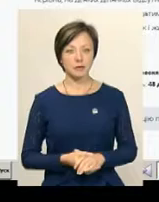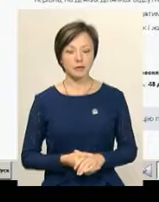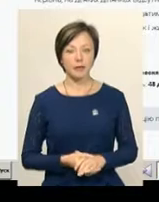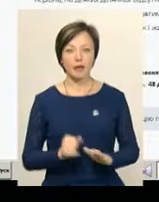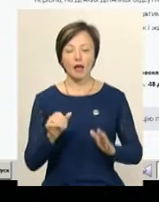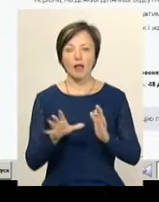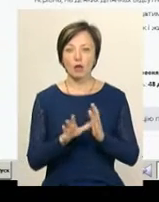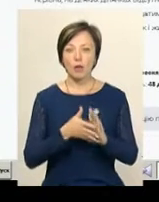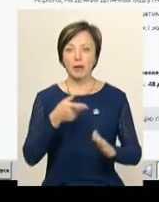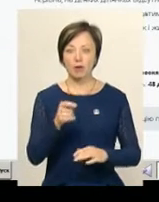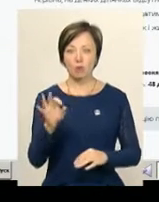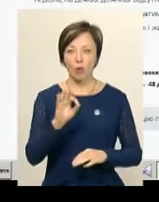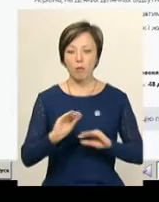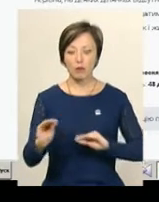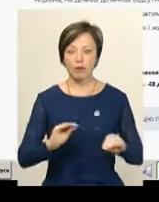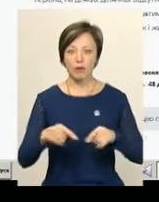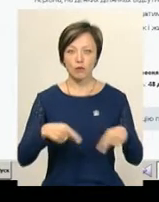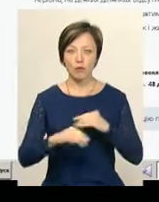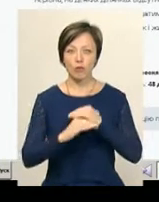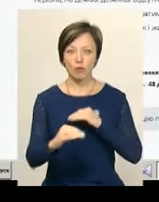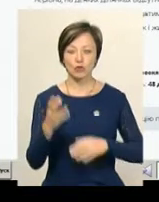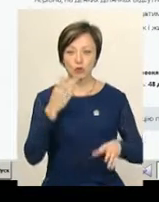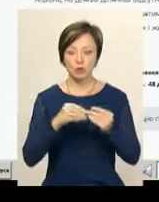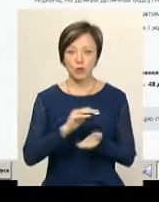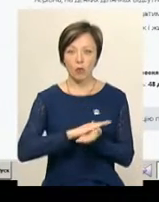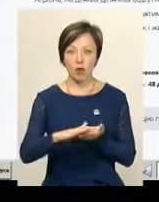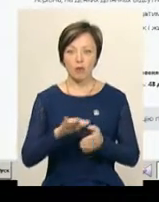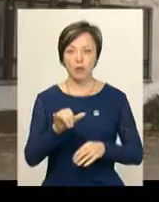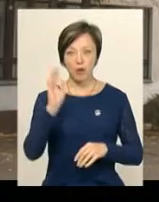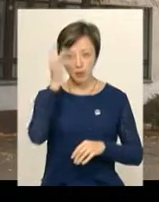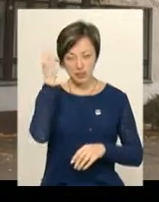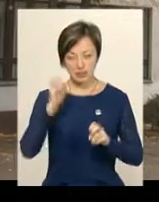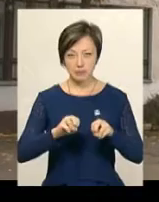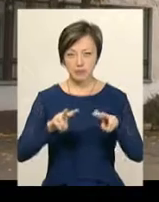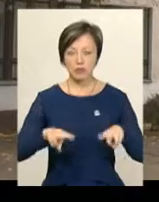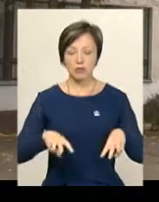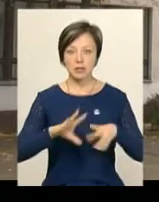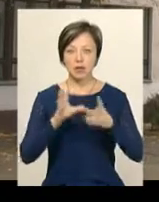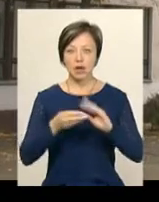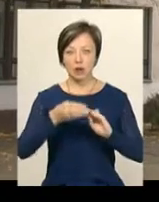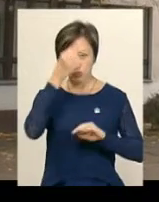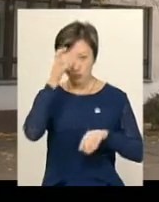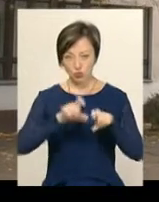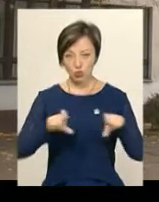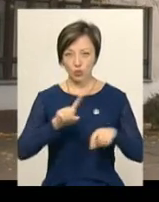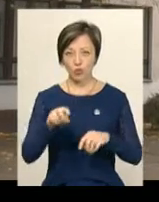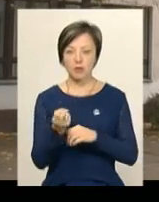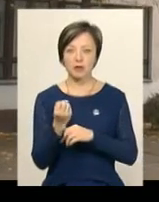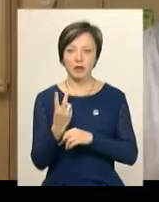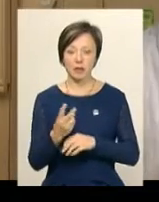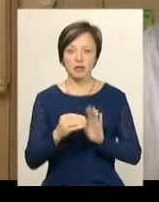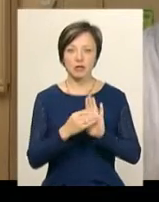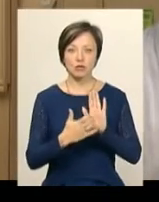Електронну петицію про облаштування футбольного поля зі штучним покриттям у Хмельницькій спеціалізованій загальноосвітній школі номер 12